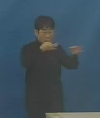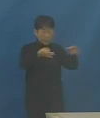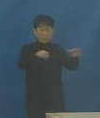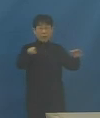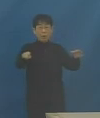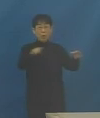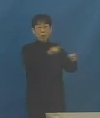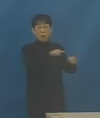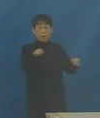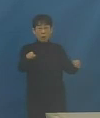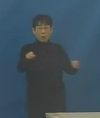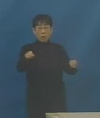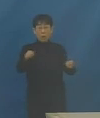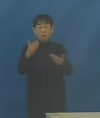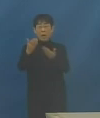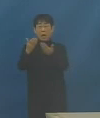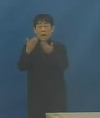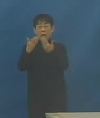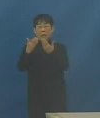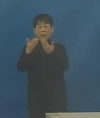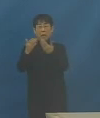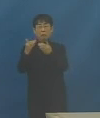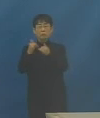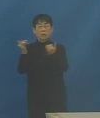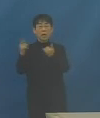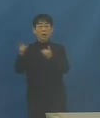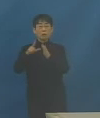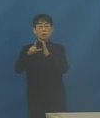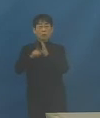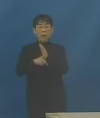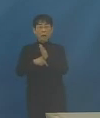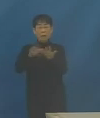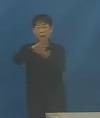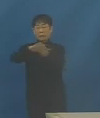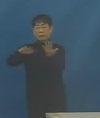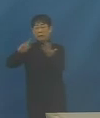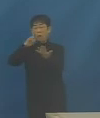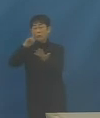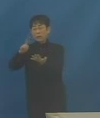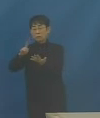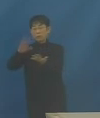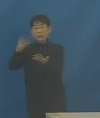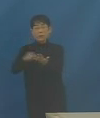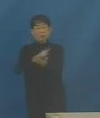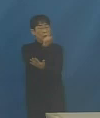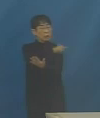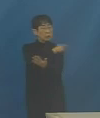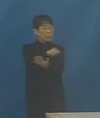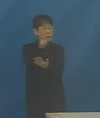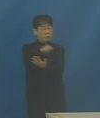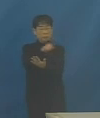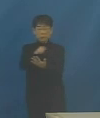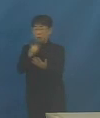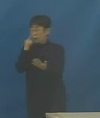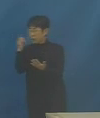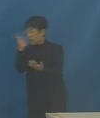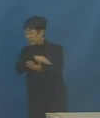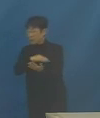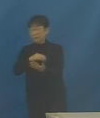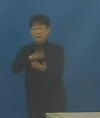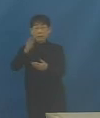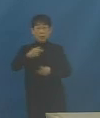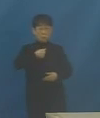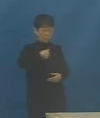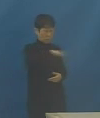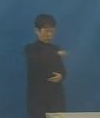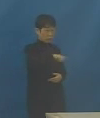結局学者さん何かをデータを見ているけれども人ひとりの人間は見てないですあれは人にその人間見てこう人が映っ